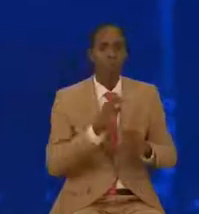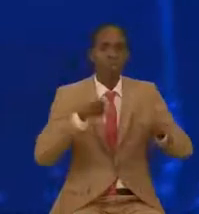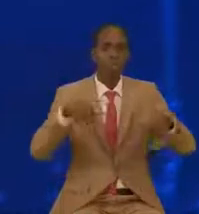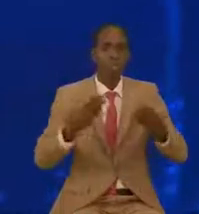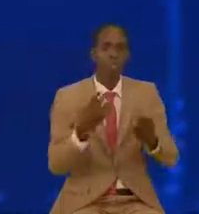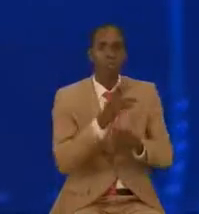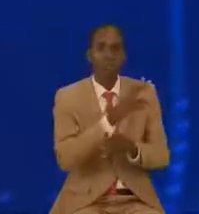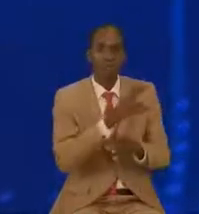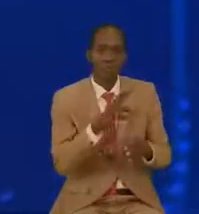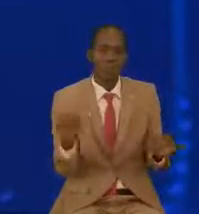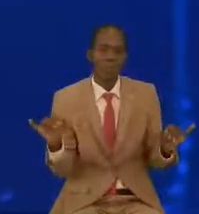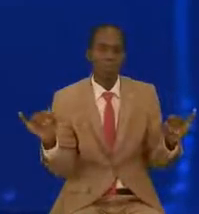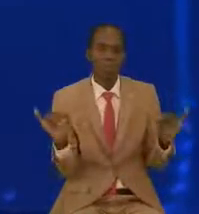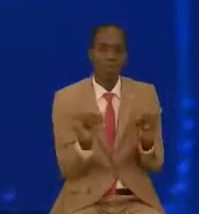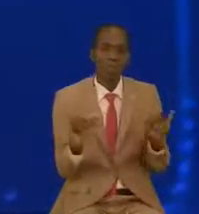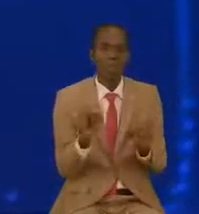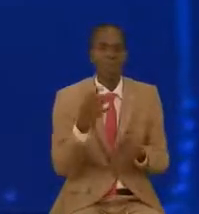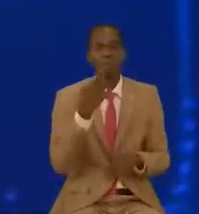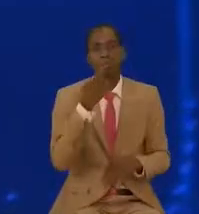Nous avons jugé à propos.